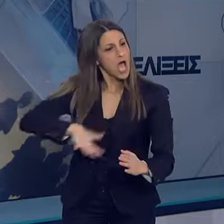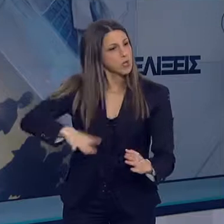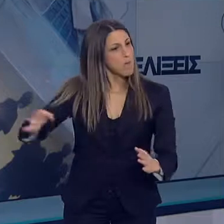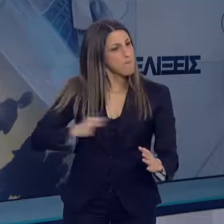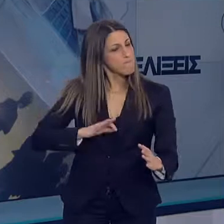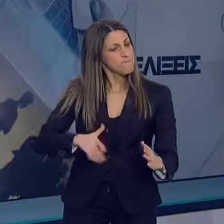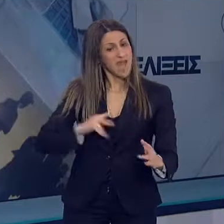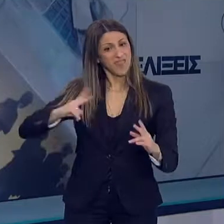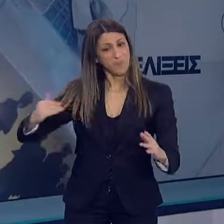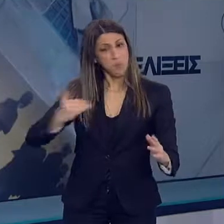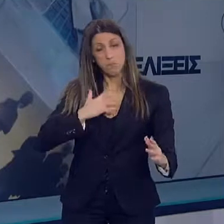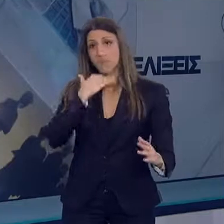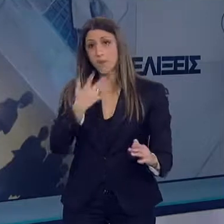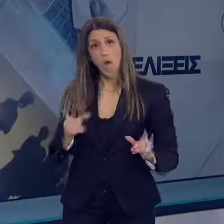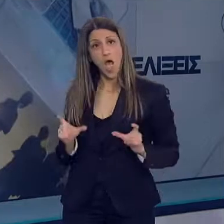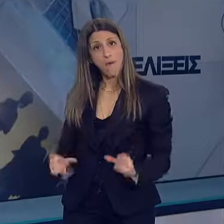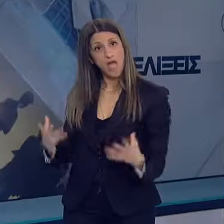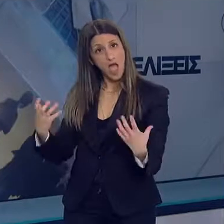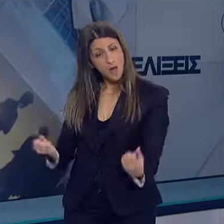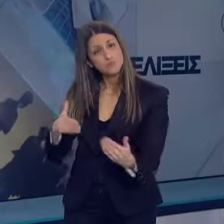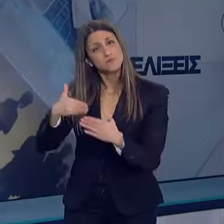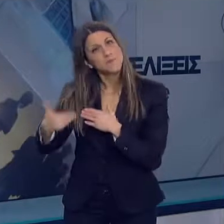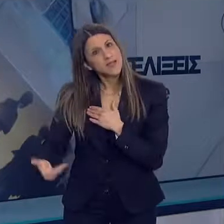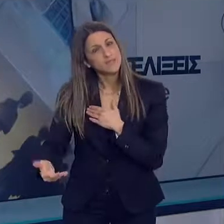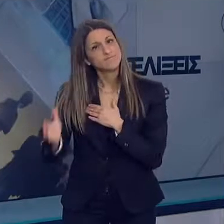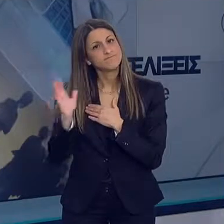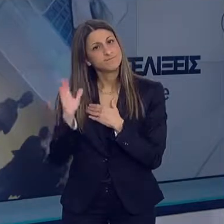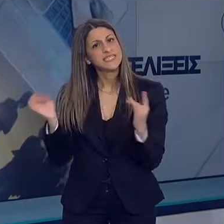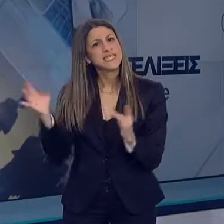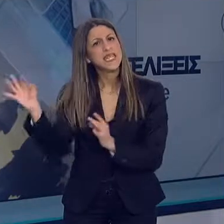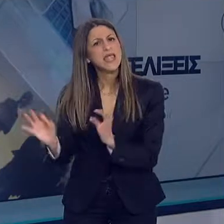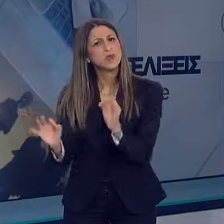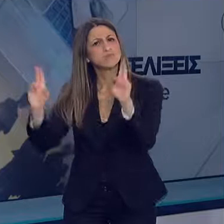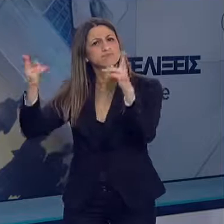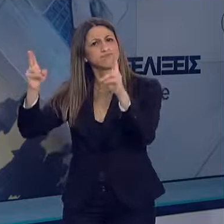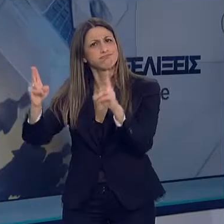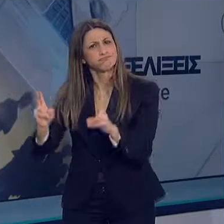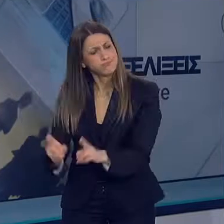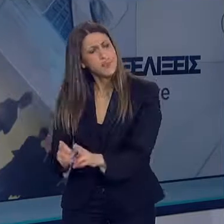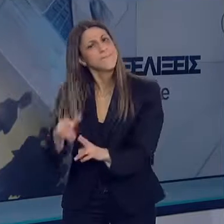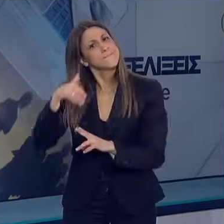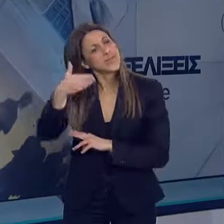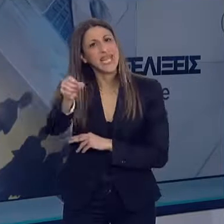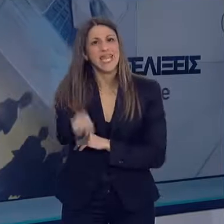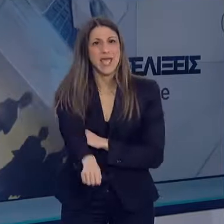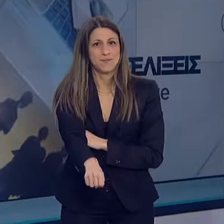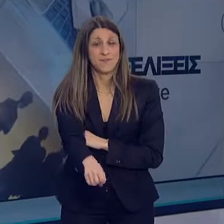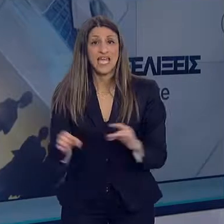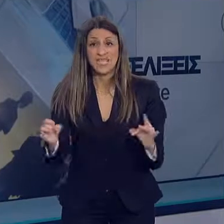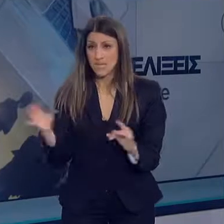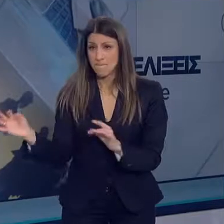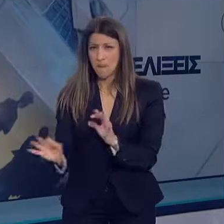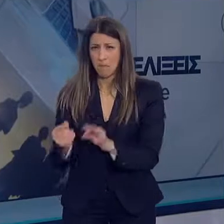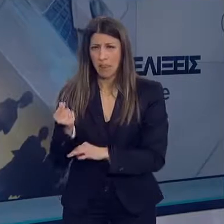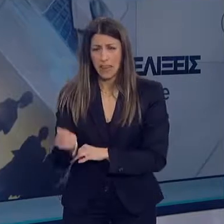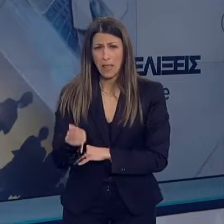εμβόλιο, όταν ενδεχομένως θα υπάρχει μηδενική κίνηση του ιού στη χώρα. Μην ξεχνάτε ότι όταν υπάρχει μηδενική κίνηση ενός ιού στη